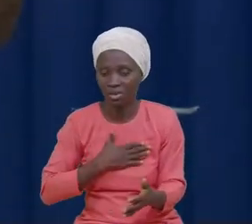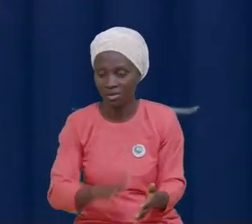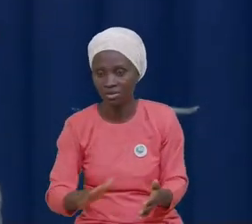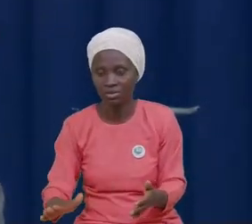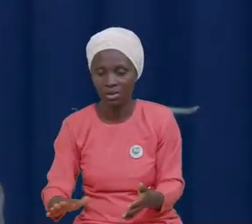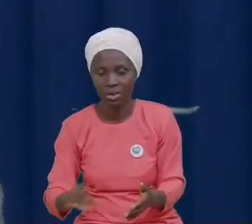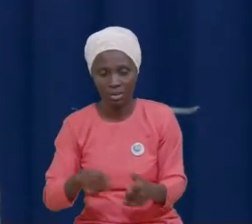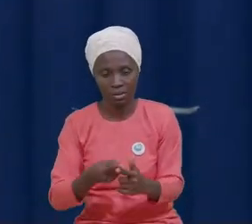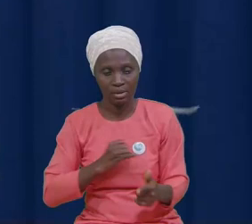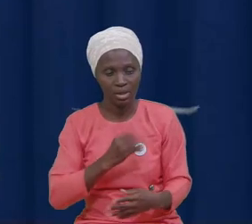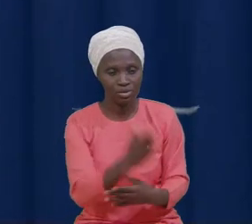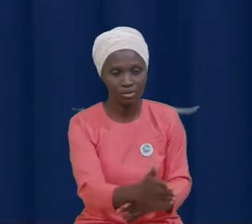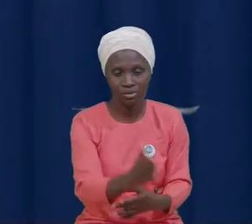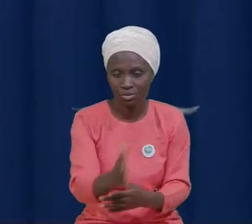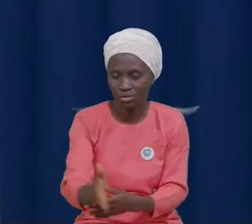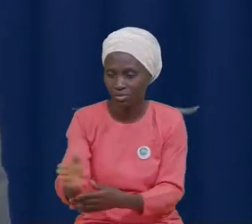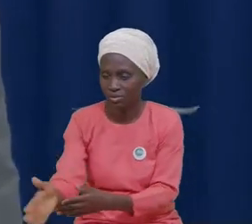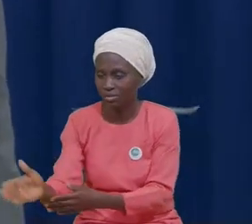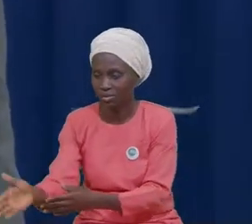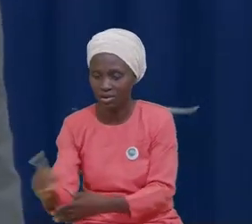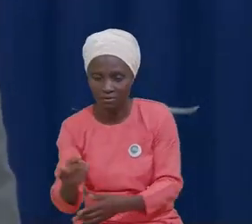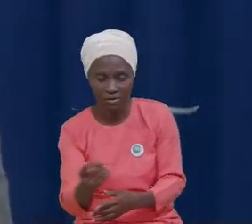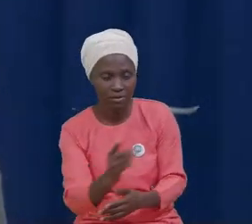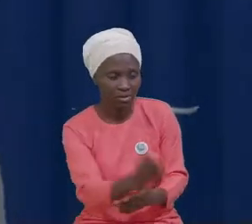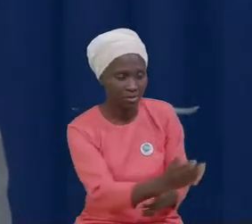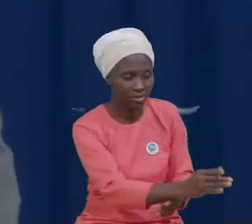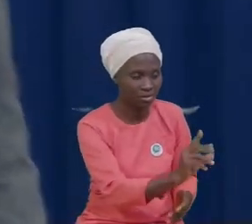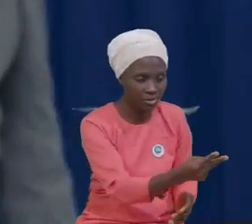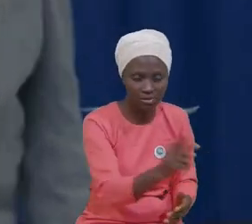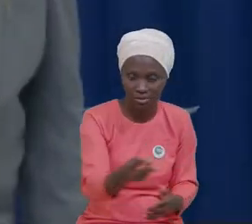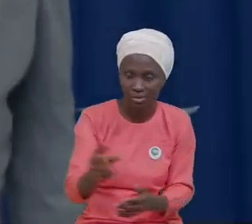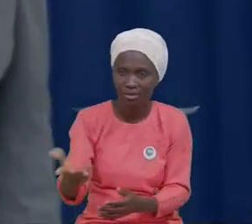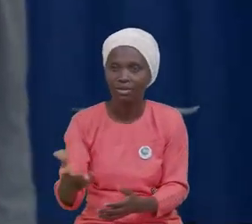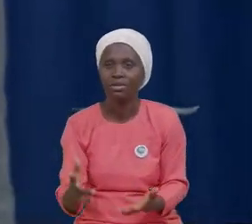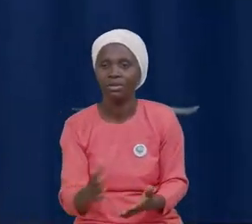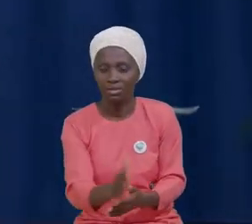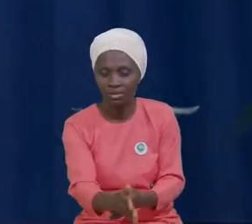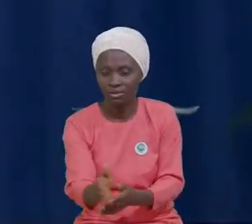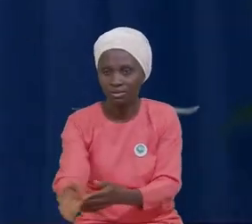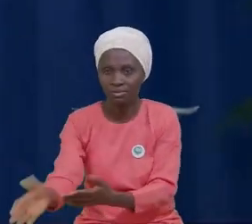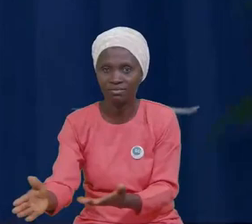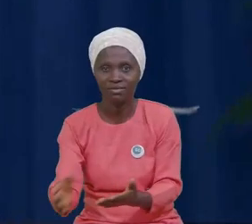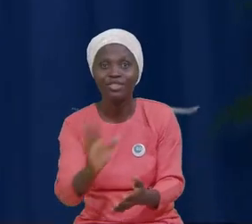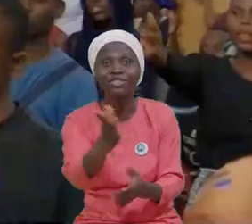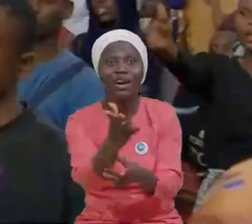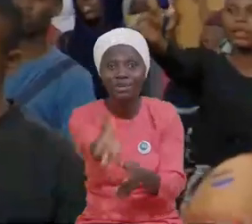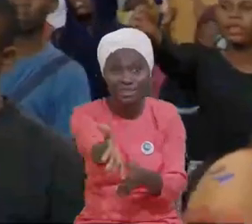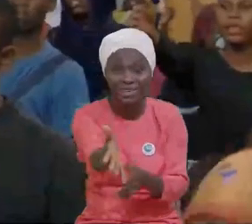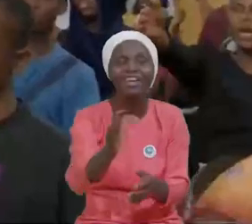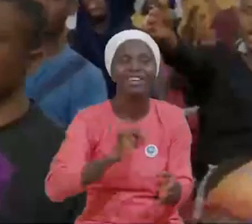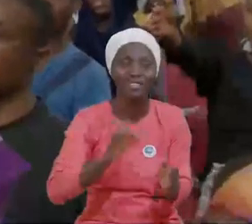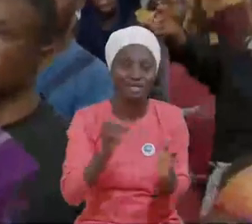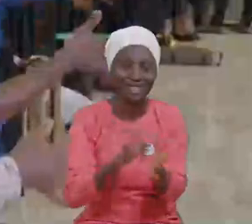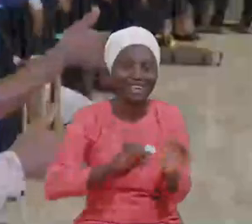n'y a pas de problème. J'ai serré la main au premier, j'ai serré la main au deuxième, serré la main au troisième. Et tant ta main pour que je puisse aussi te serrer la